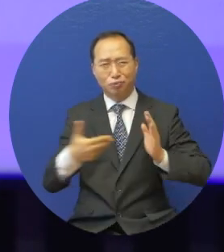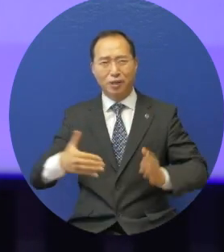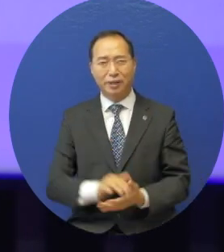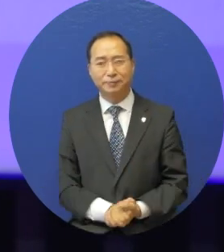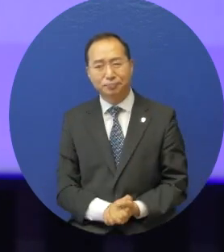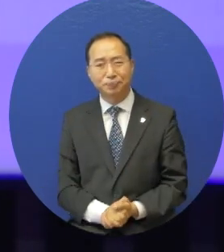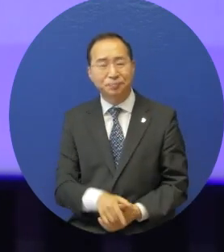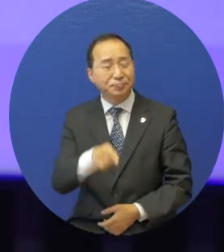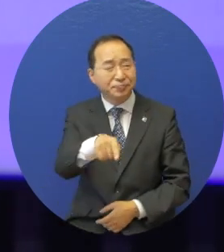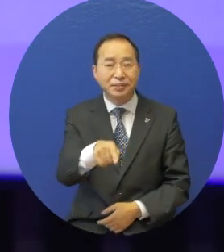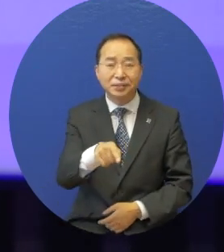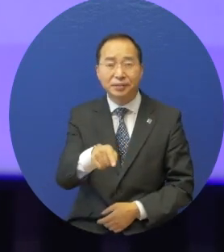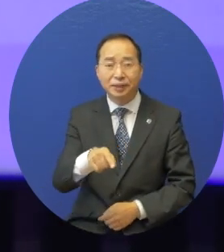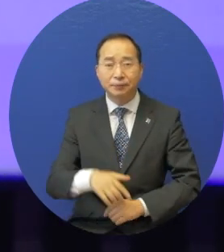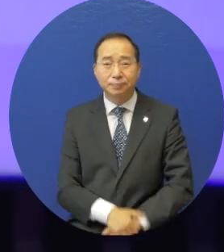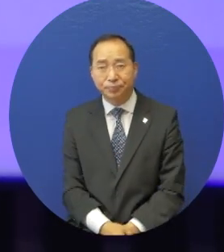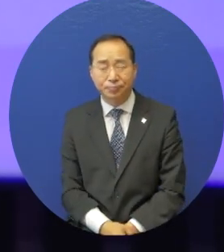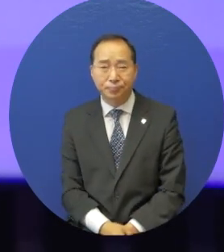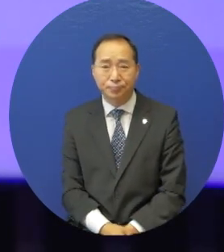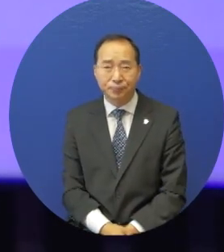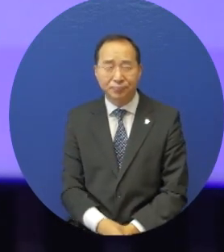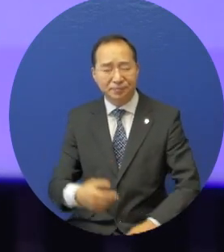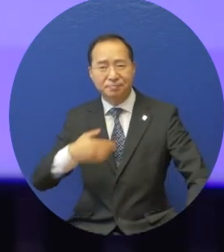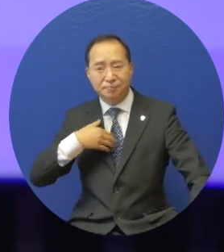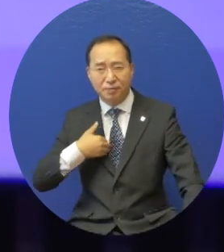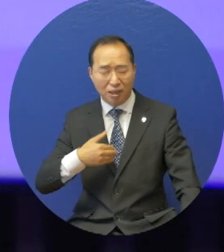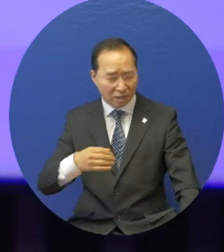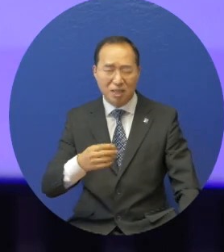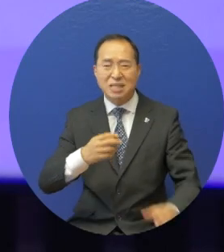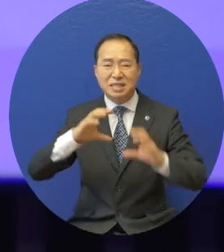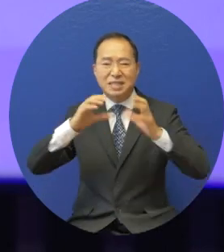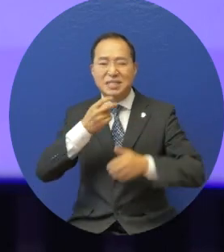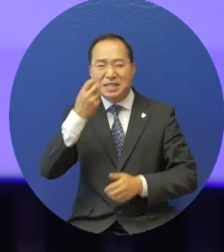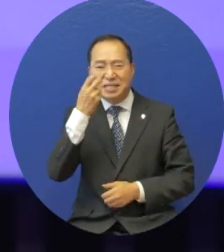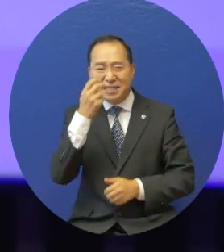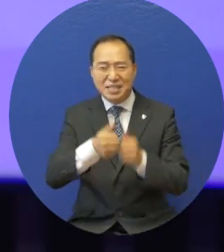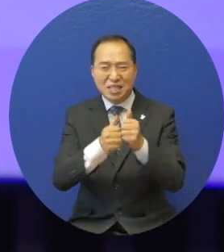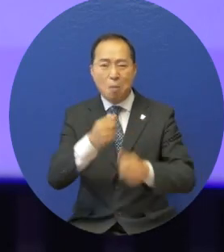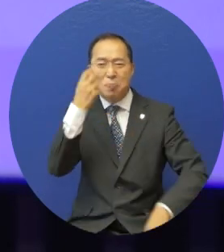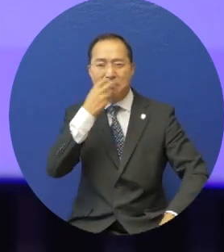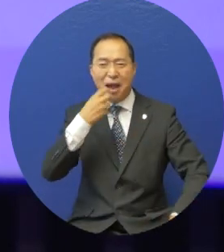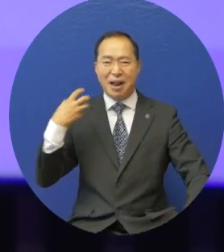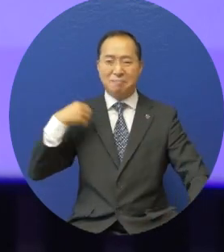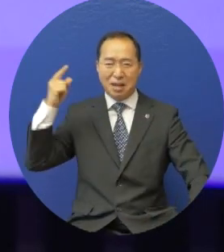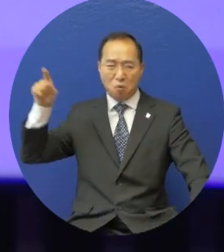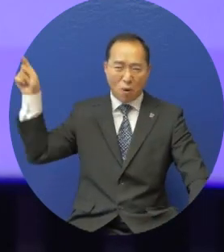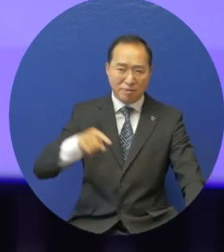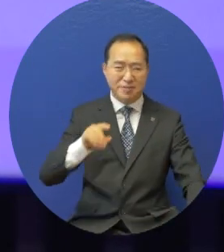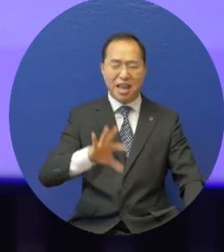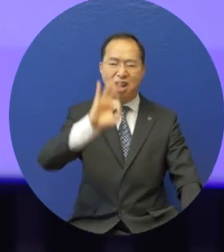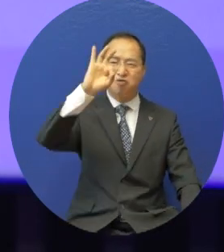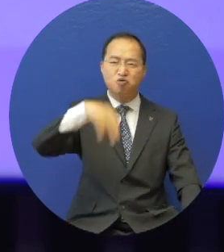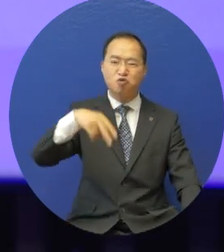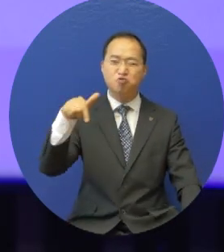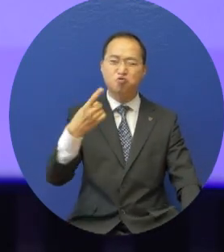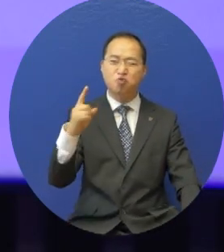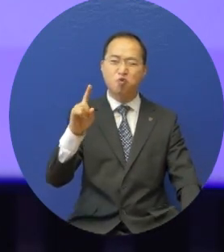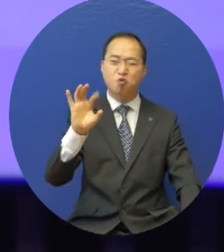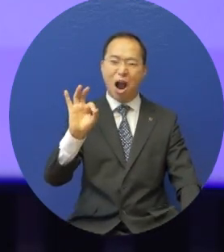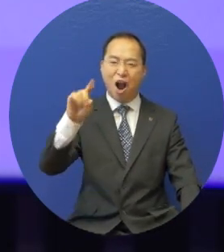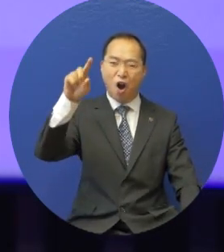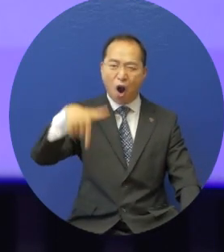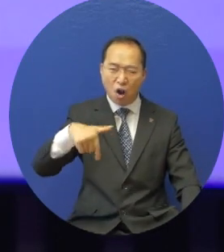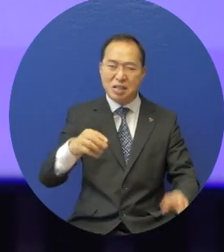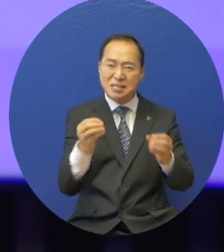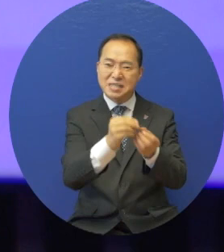그 시험관을 보내요. 그리고 그분이 의기양양하게 와서 내가 유광억을 찾아낼 거야. 내가 이번 시험 과거 시험을 열어서 들어온 답지